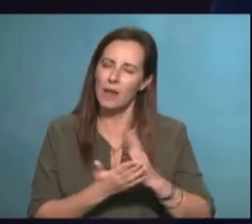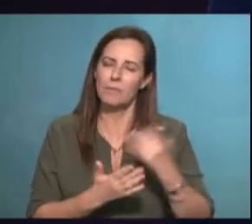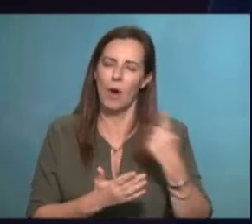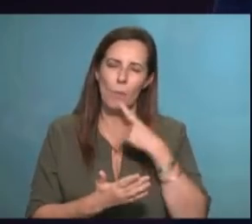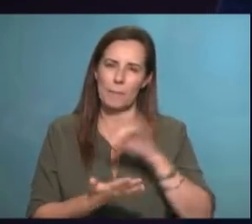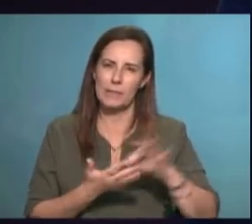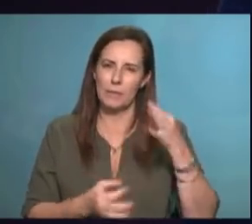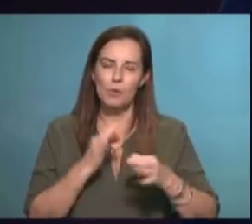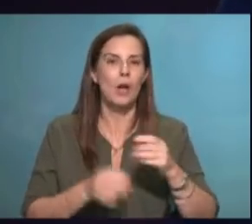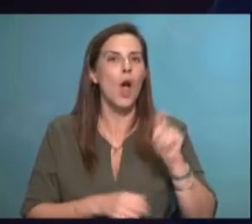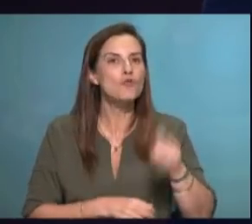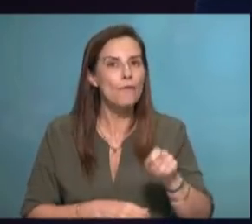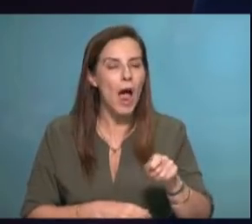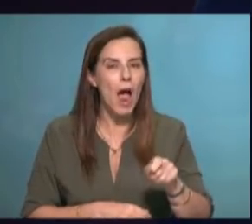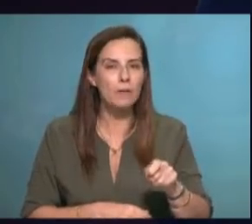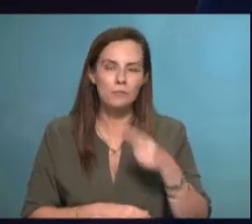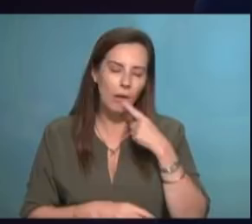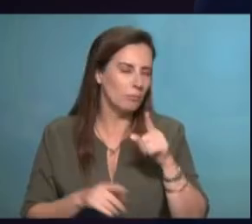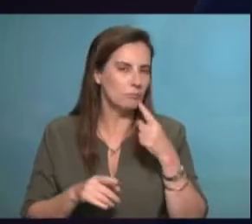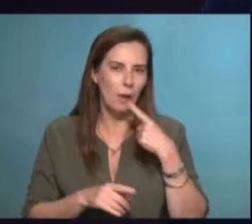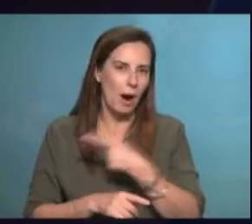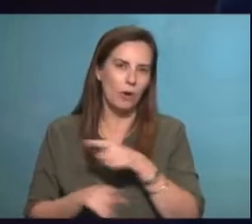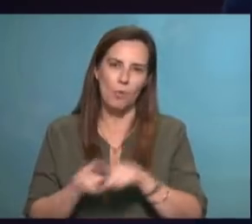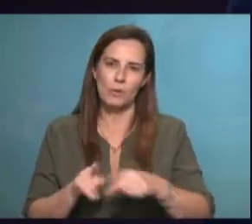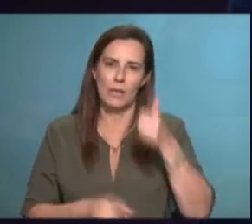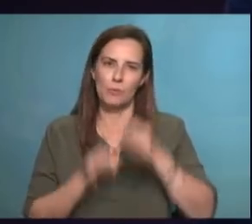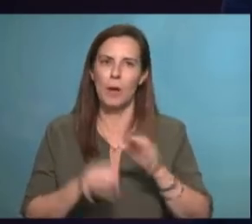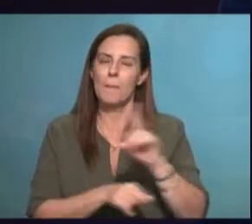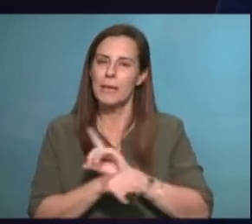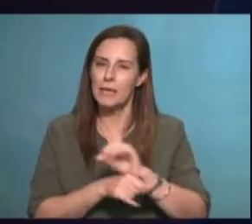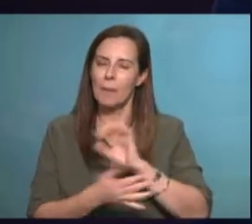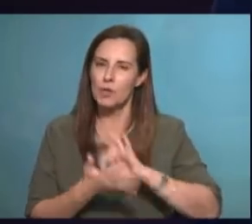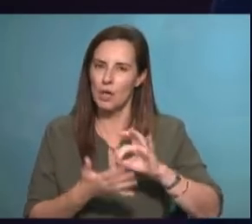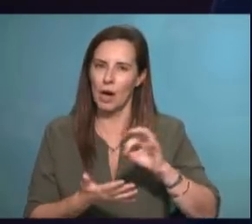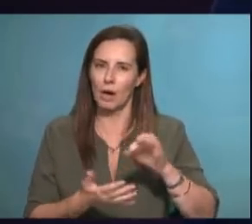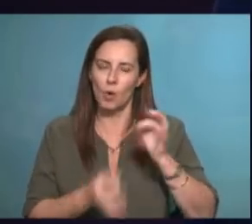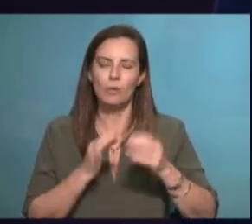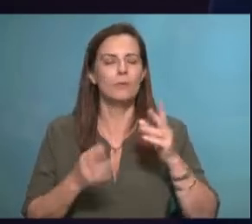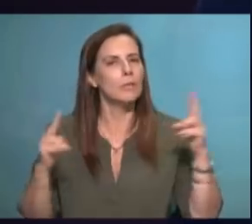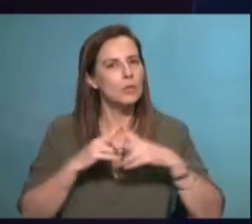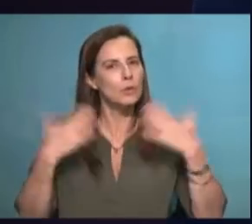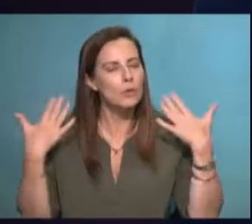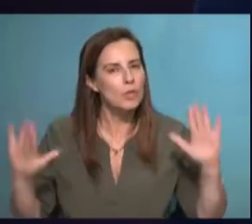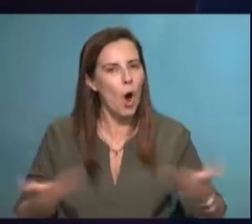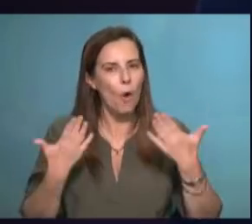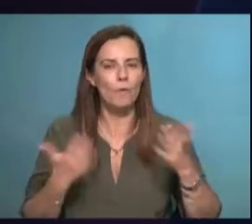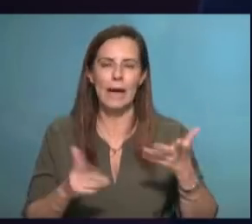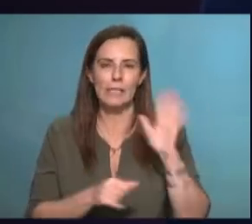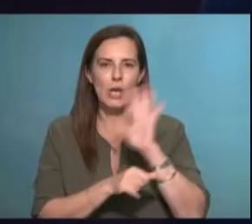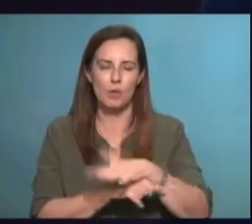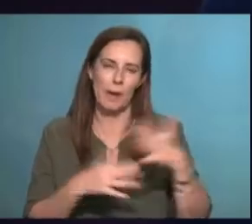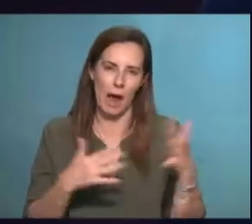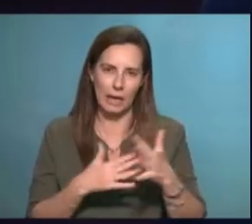המשפטים. השופטת חיות הפנתה לתגובה של שקד. בינתיים גם בלשכת עורכי הדין דורשים כינוס דחוף לדון בהשלכות החקירה